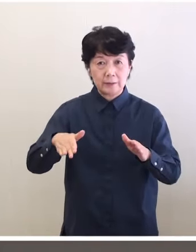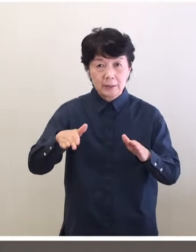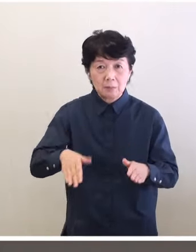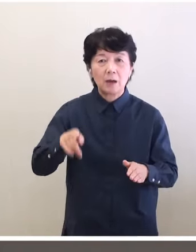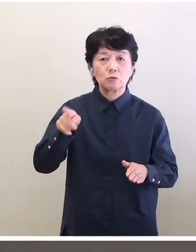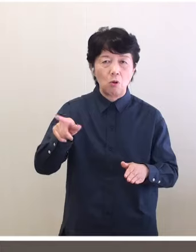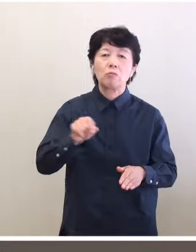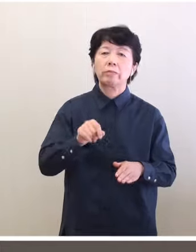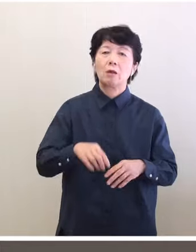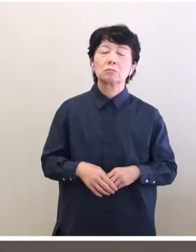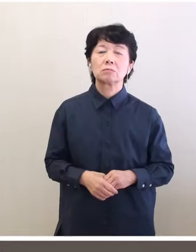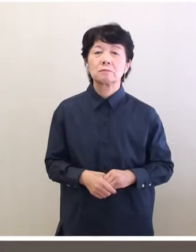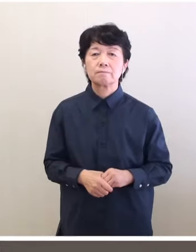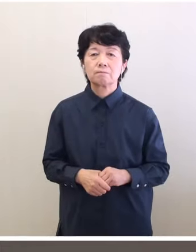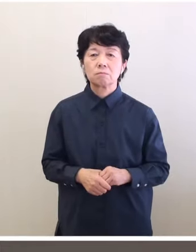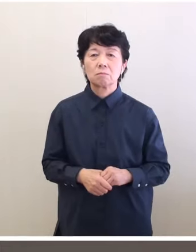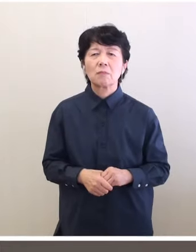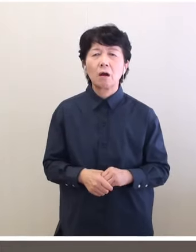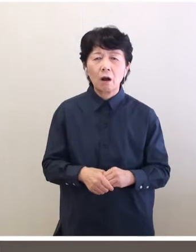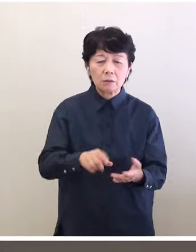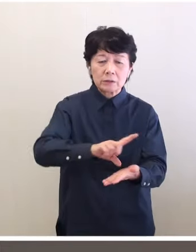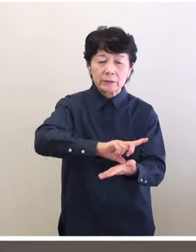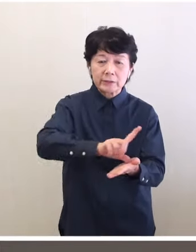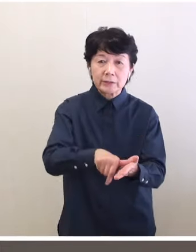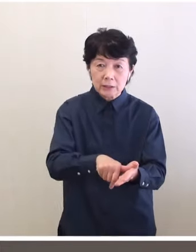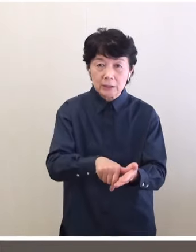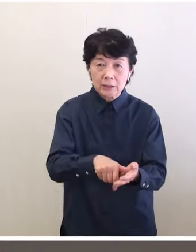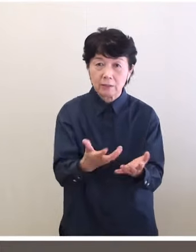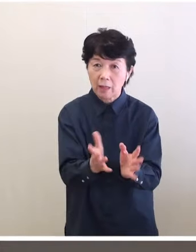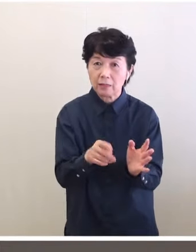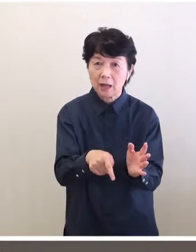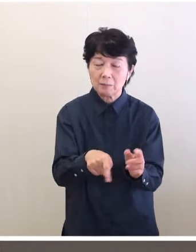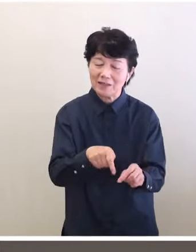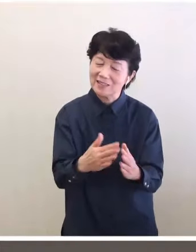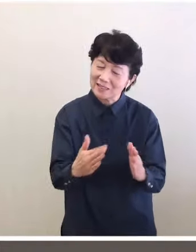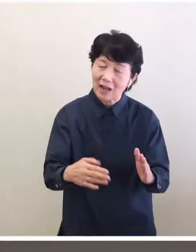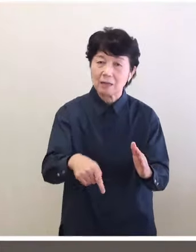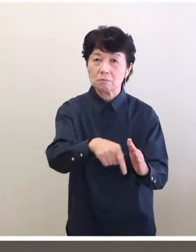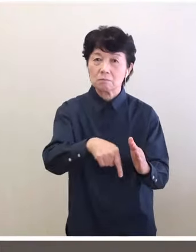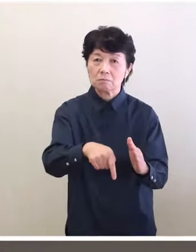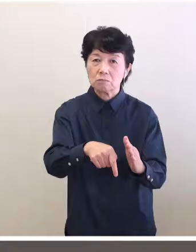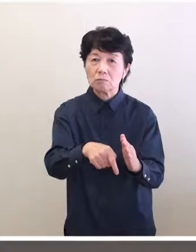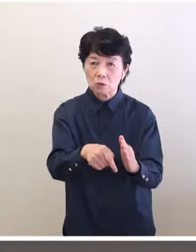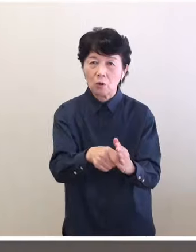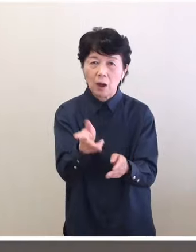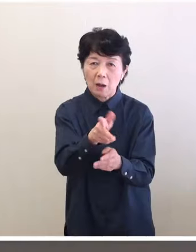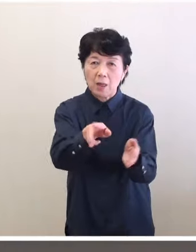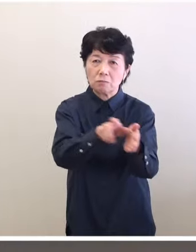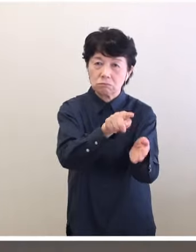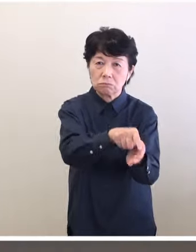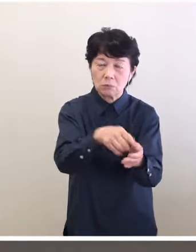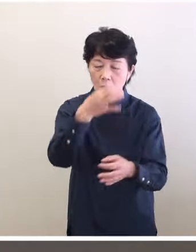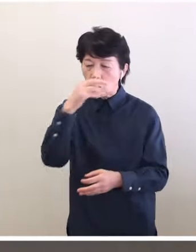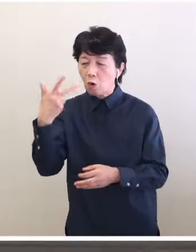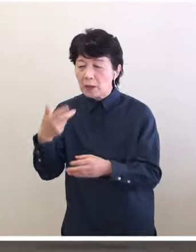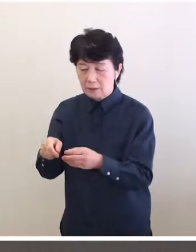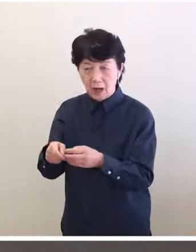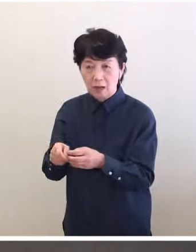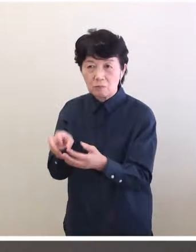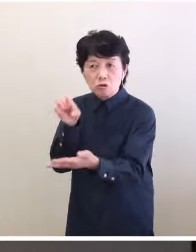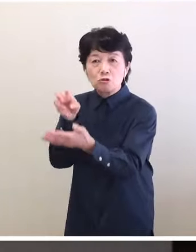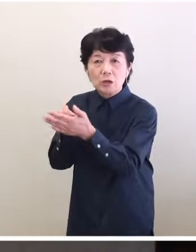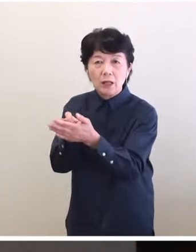在運用中です。つまり地域団体、自治会などが設置するカメラと神戸市が設置をするカメ